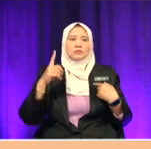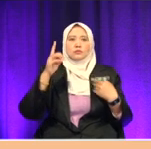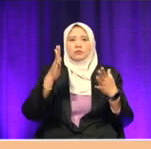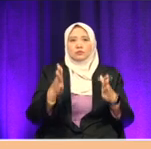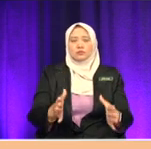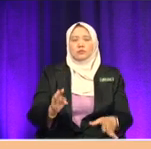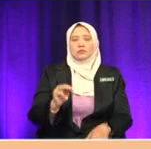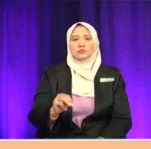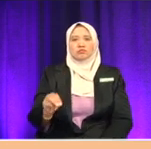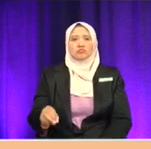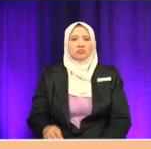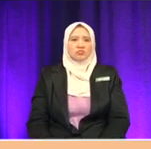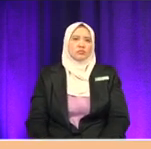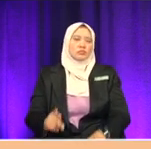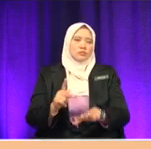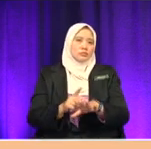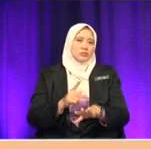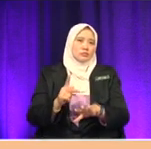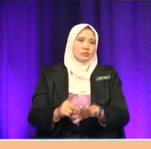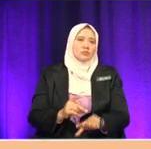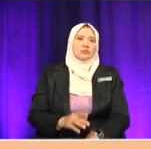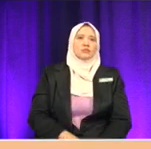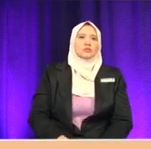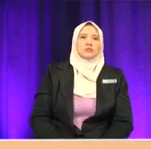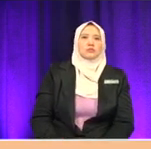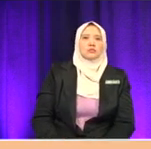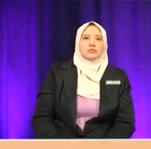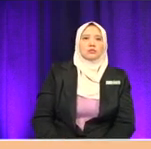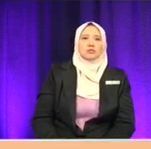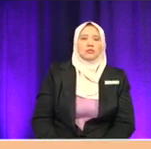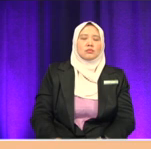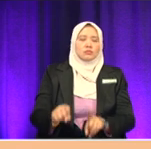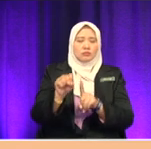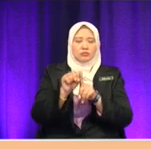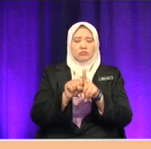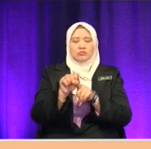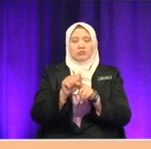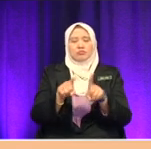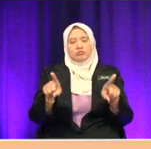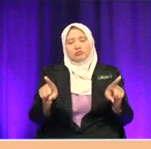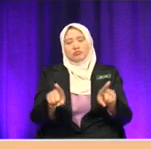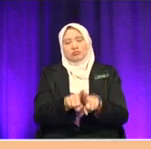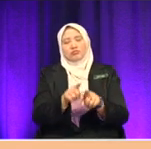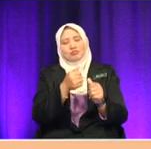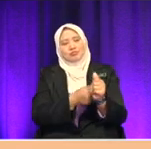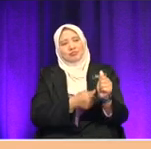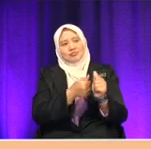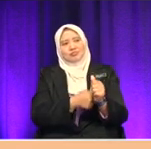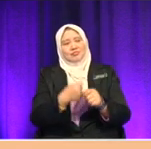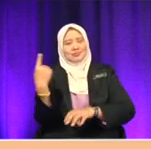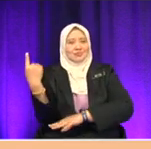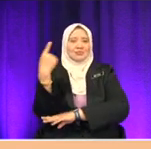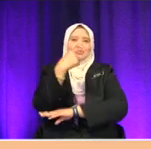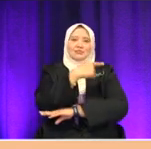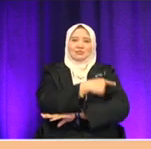murid memakai stoking yang sama setiap hari. Tak patut. Selama 5 hari, Ifan. Hey, 5 hari pakai stoking yang